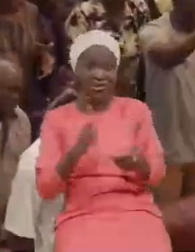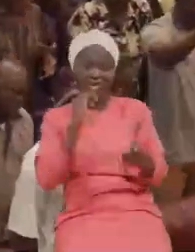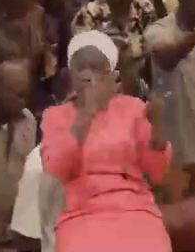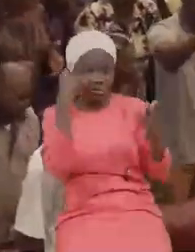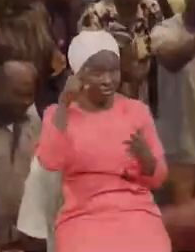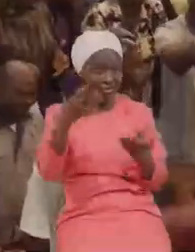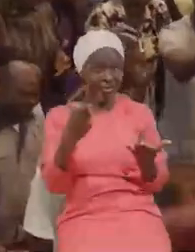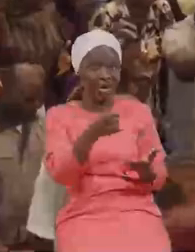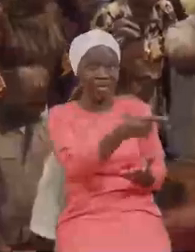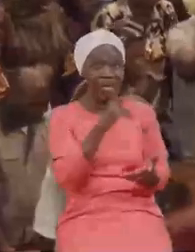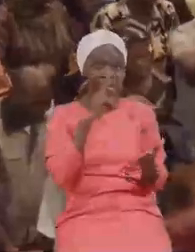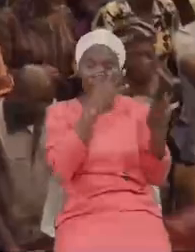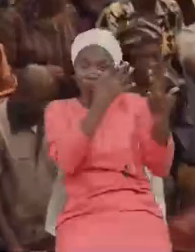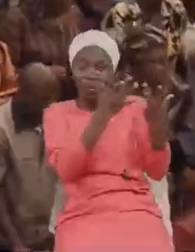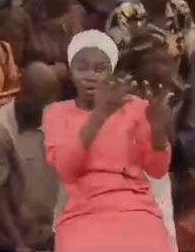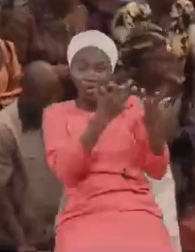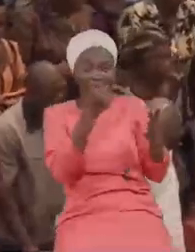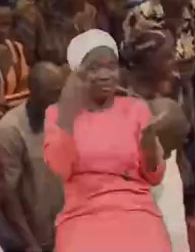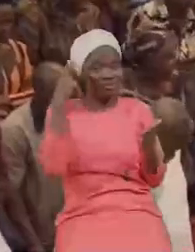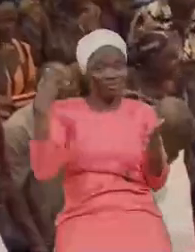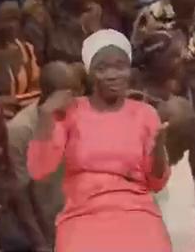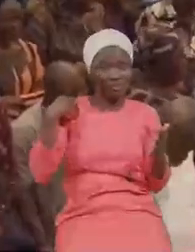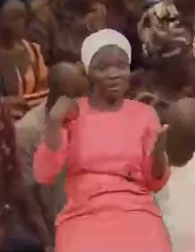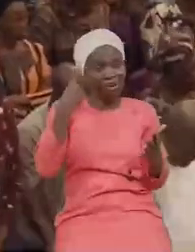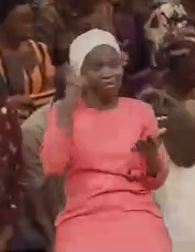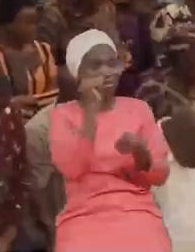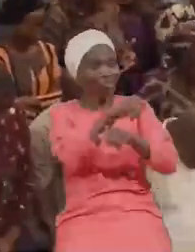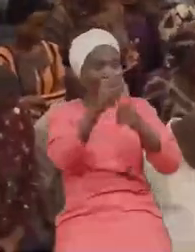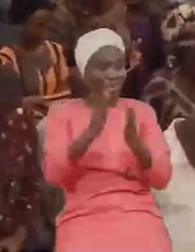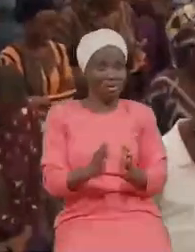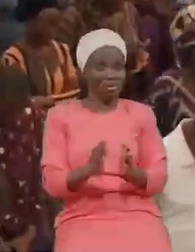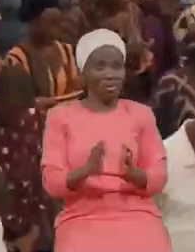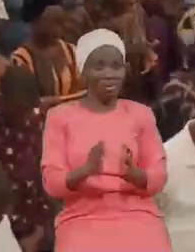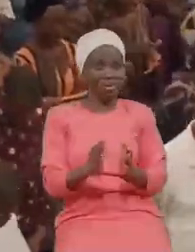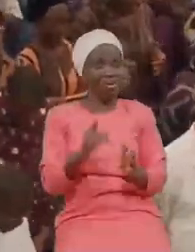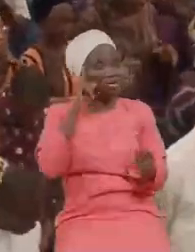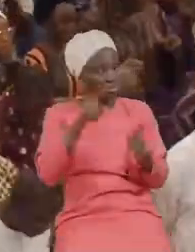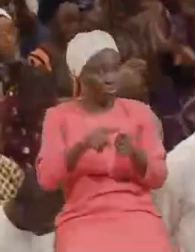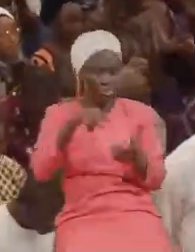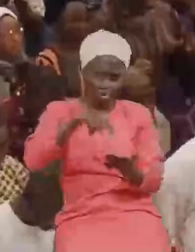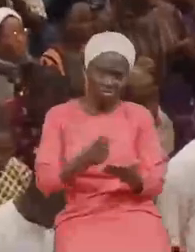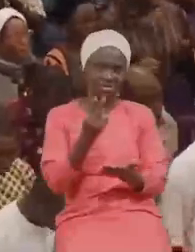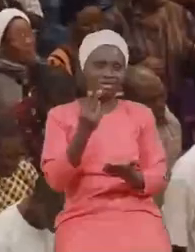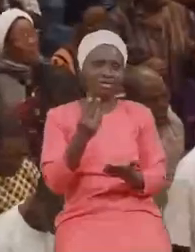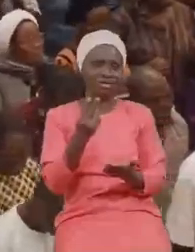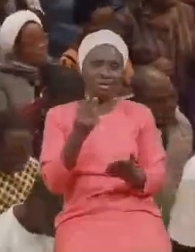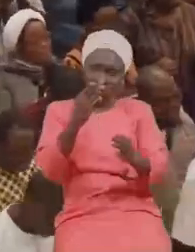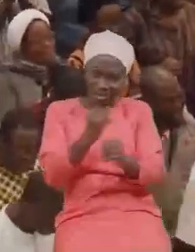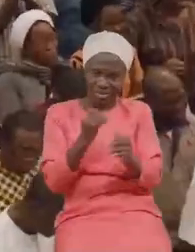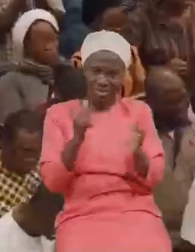le vainqueur nous attendons le vainqueur frère la toi relève le